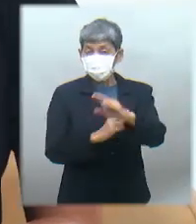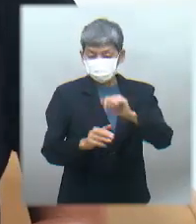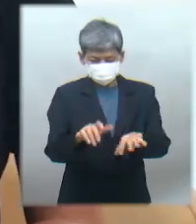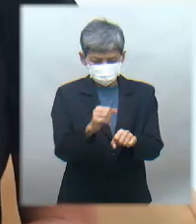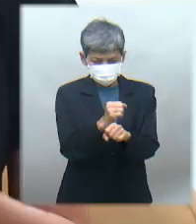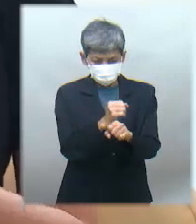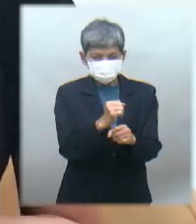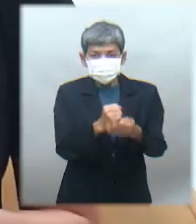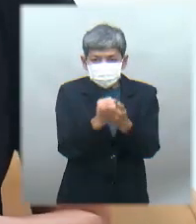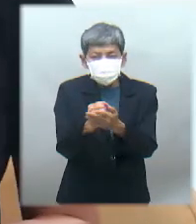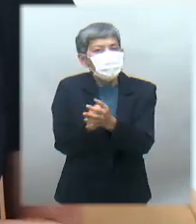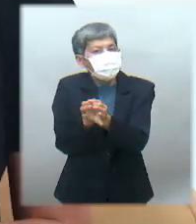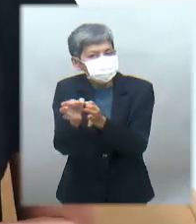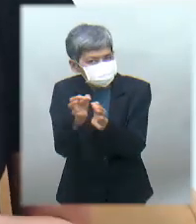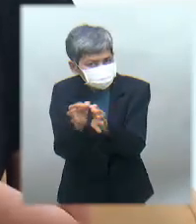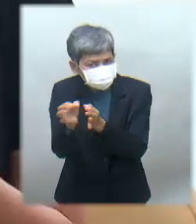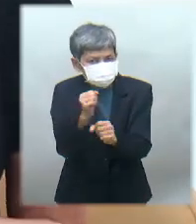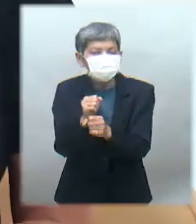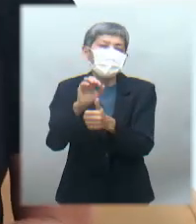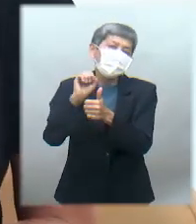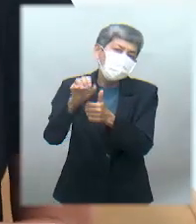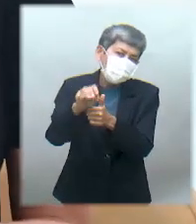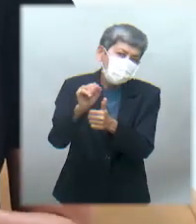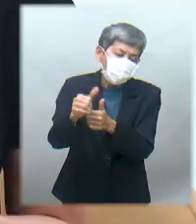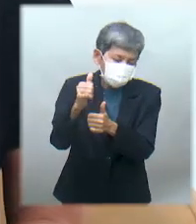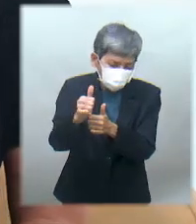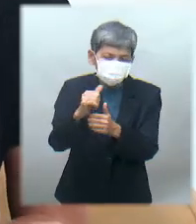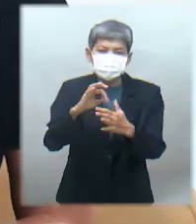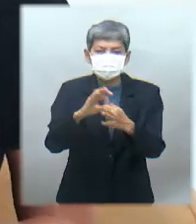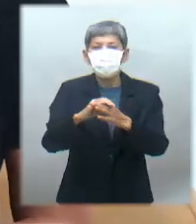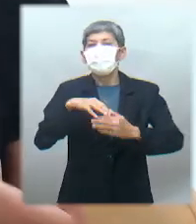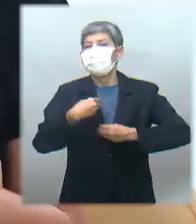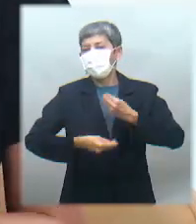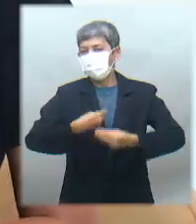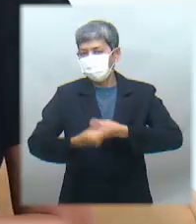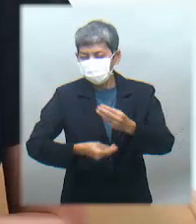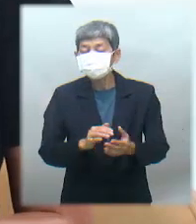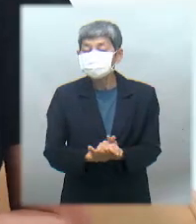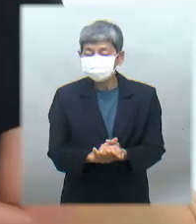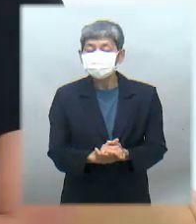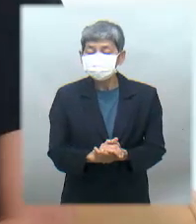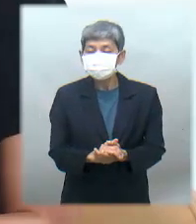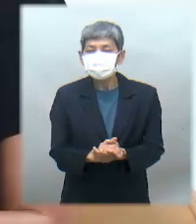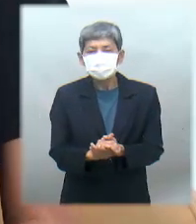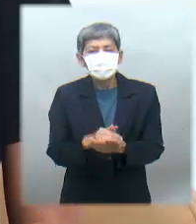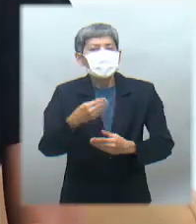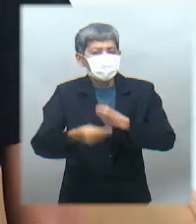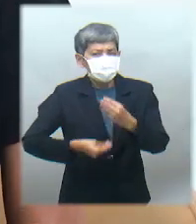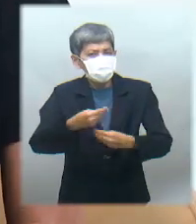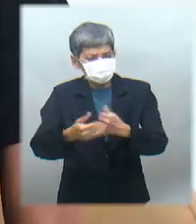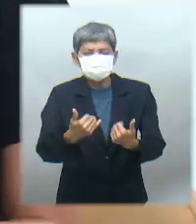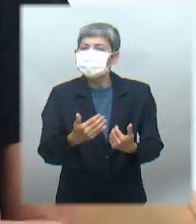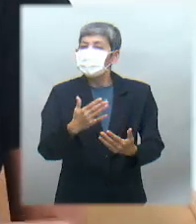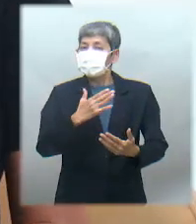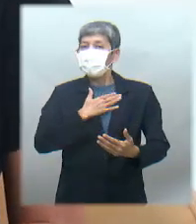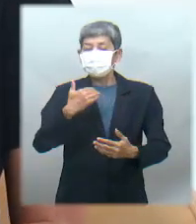อะไปช่วยตอบ เหมืในการให้ขอมลลูค้า ในการปดกขายทีนี้เหมือนกับว่าก็...ใ